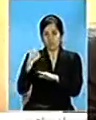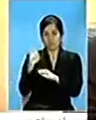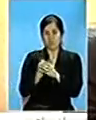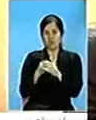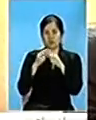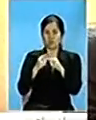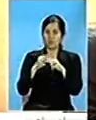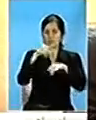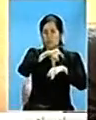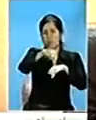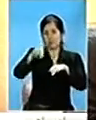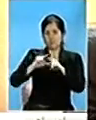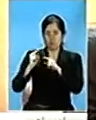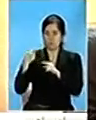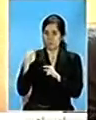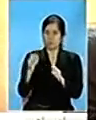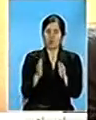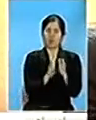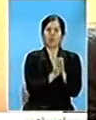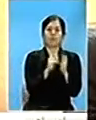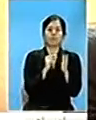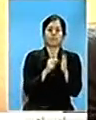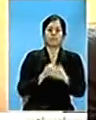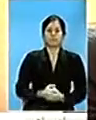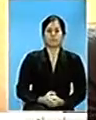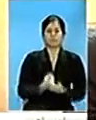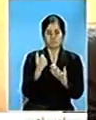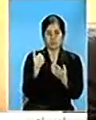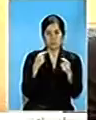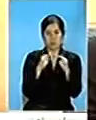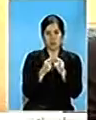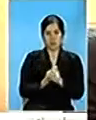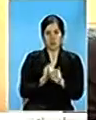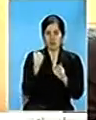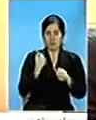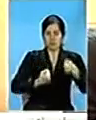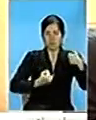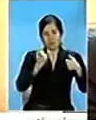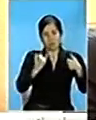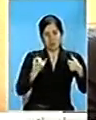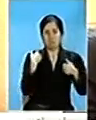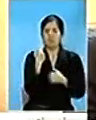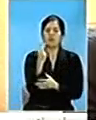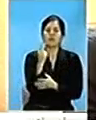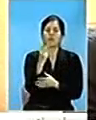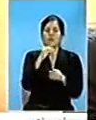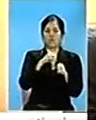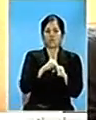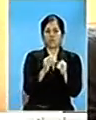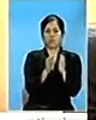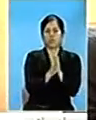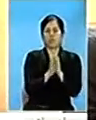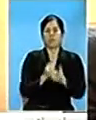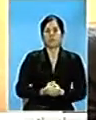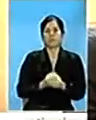สระความหลากหลายเหล่านี้เป็นทั้งข้ออ่อนแล้วก็ข้อแข็งในเวลาเดียวกัน